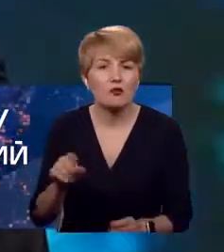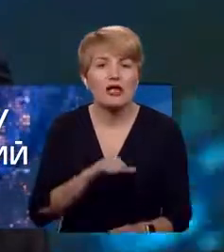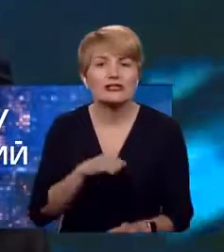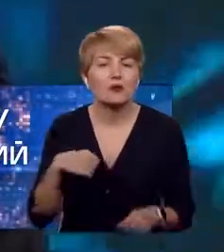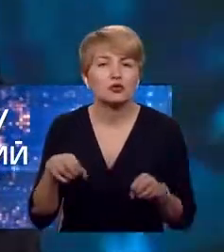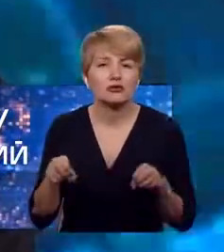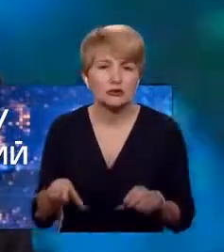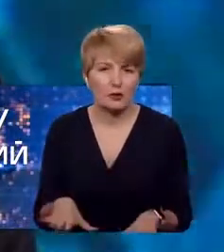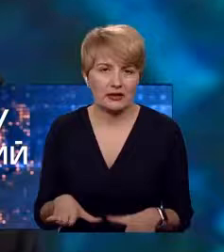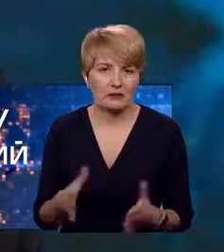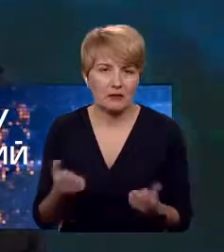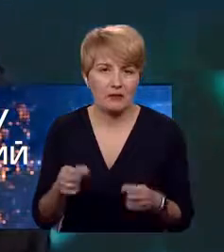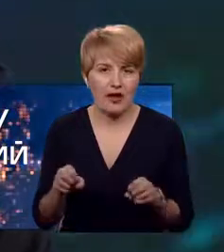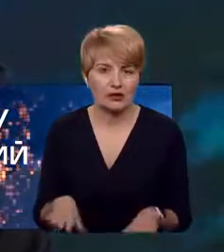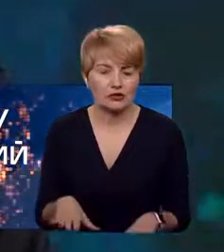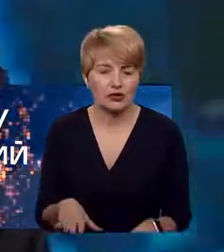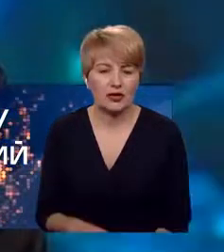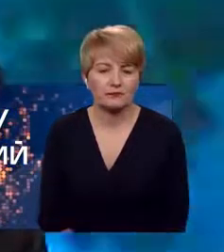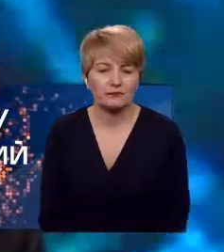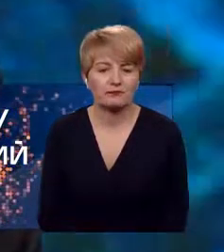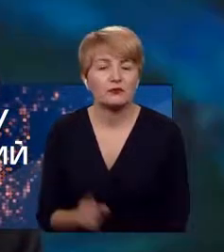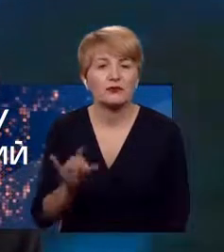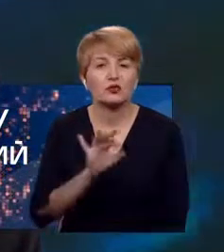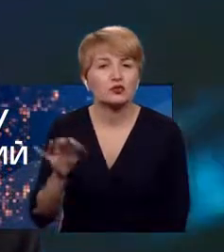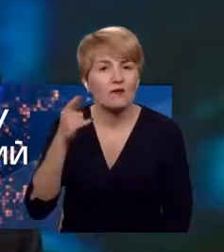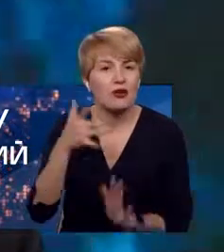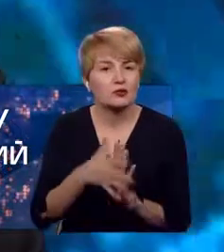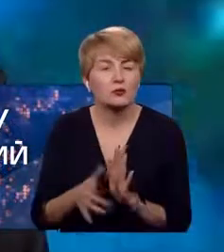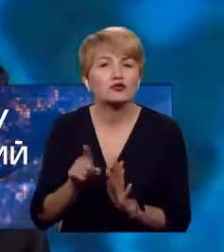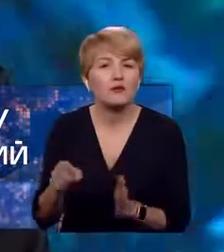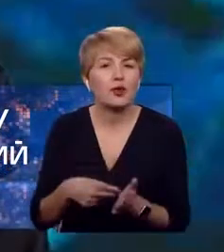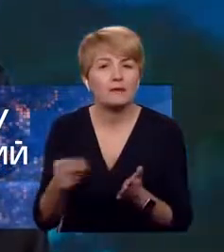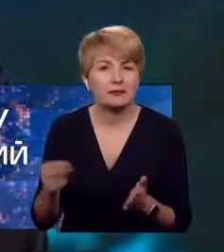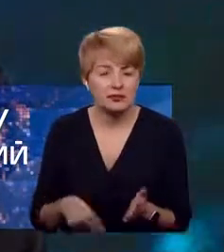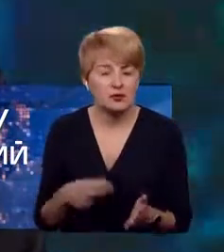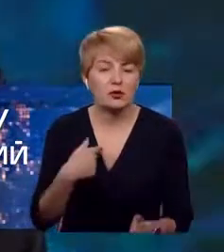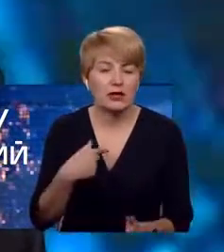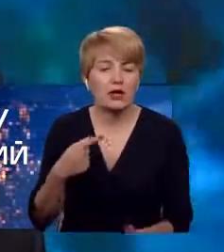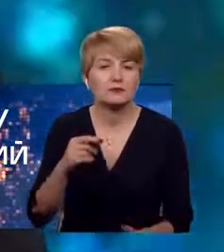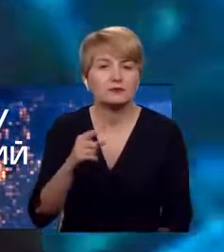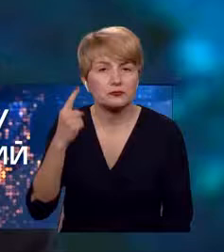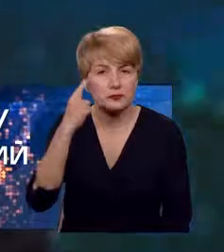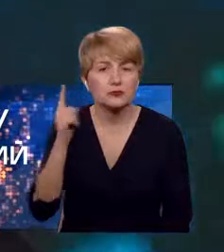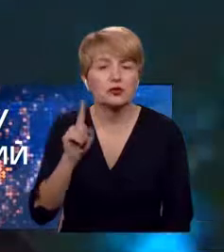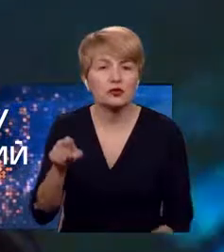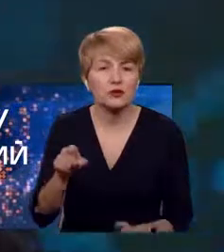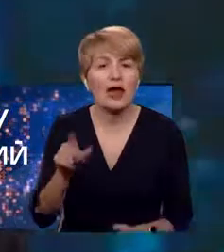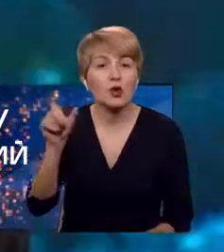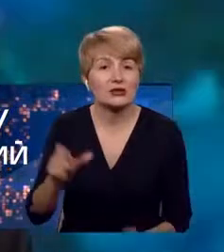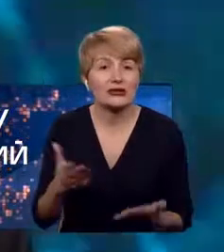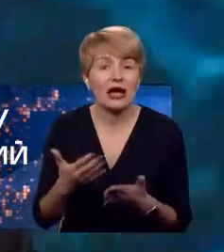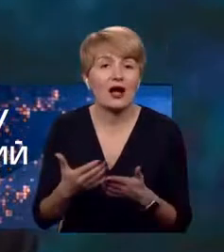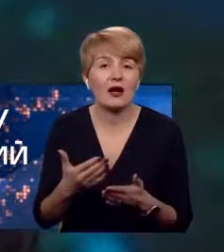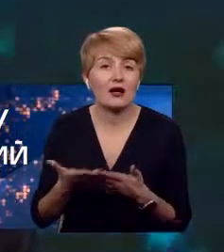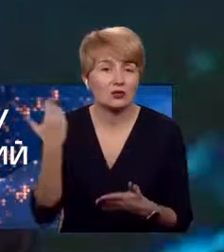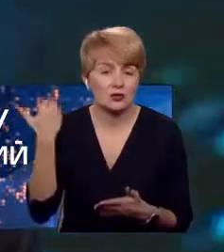самостійно. І я думаю, що вона чудово розуміла, що вона підписує. Я думаю, що вона, як людина, яка до цього довго працювала в газовому